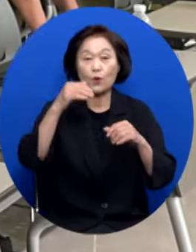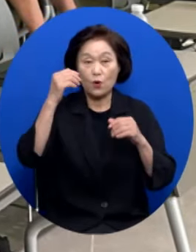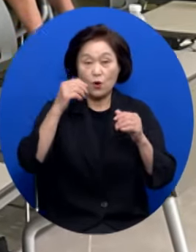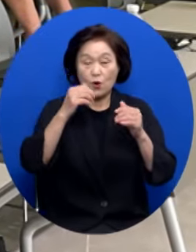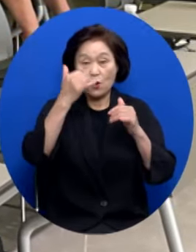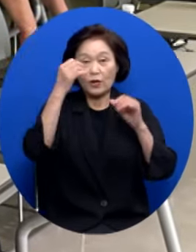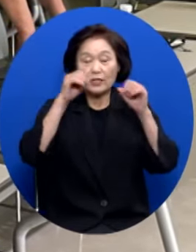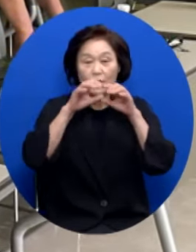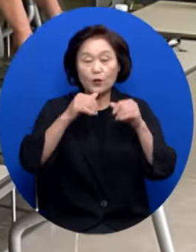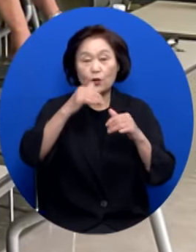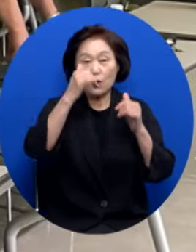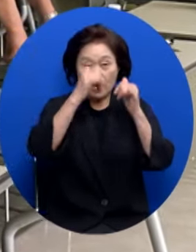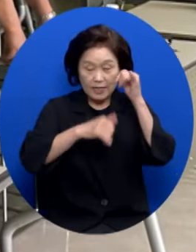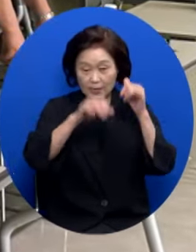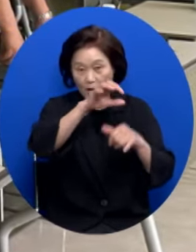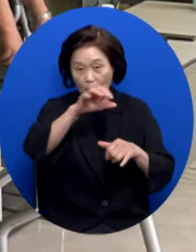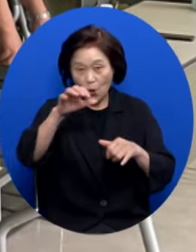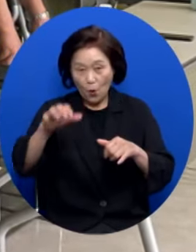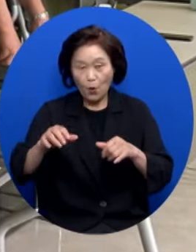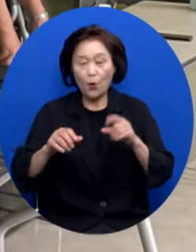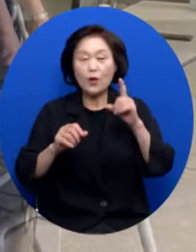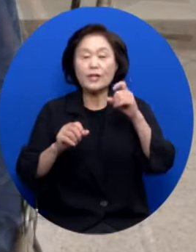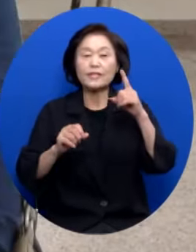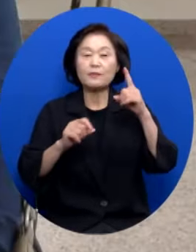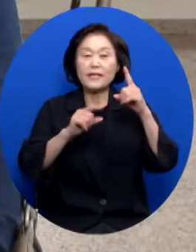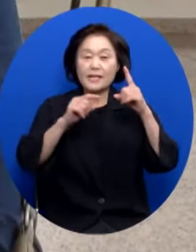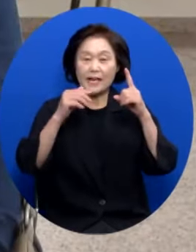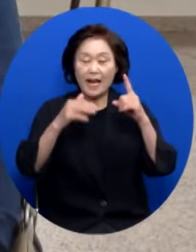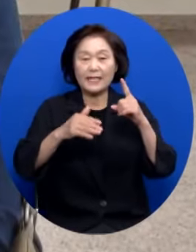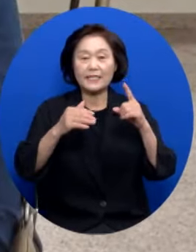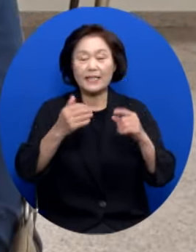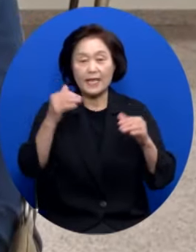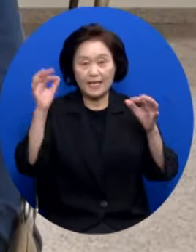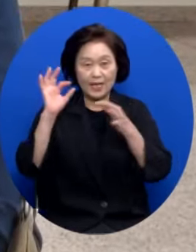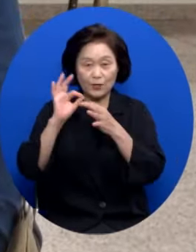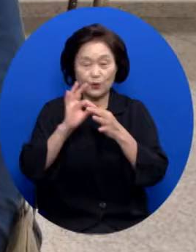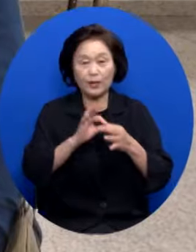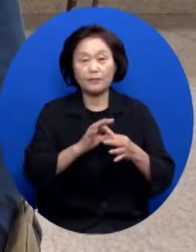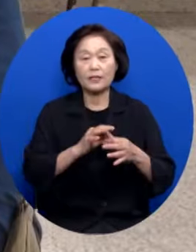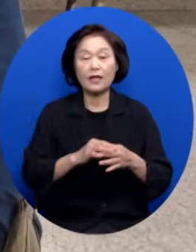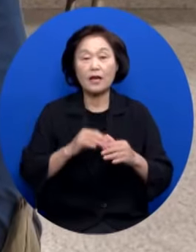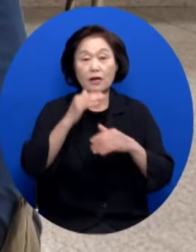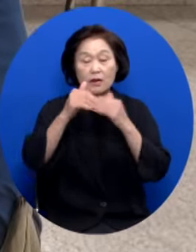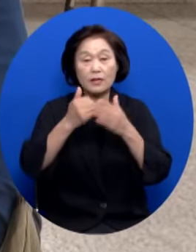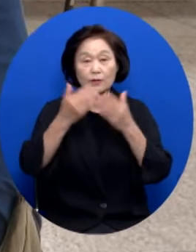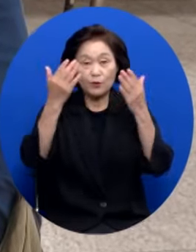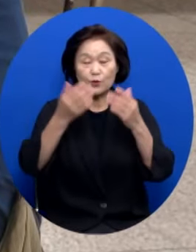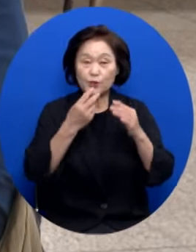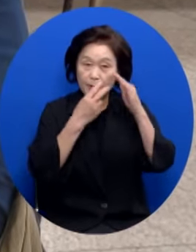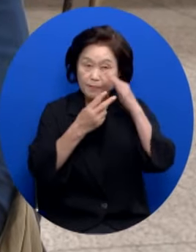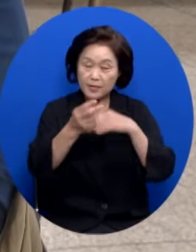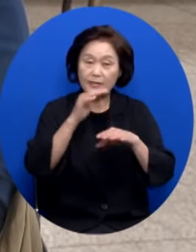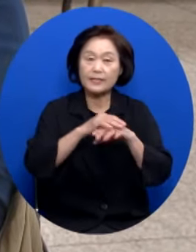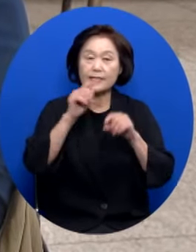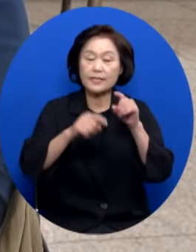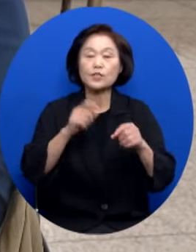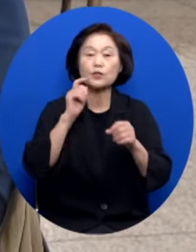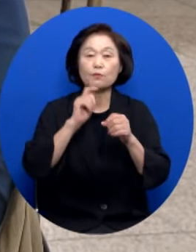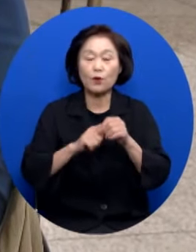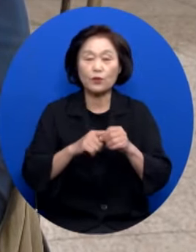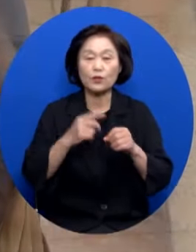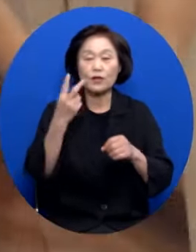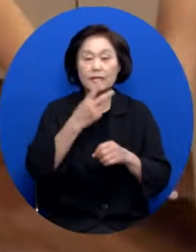횃불의 탐방 등을 오는 11일까지 진행합니다. 한편 횃불재단은 하나님이 주신 비전을 실천하고자